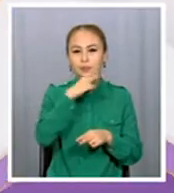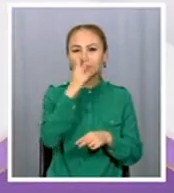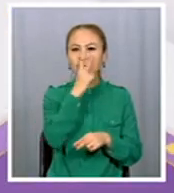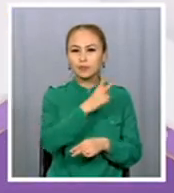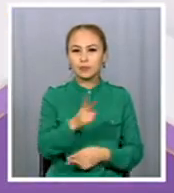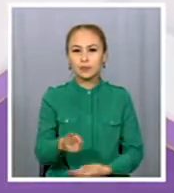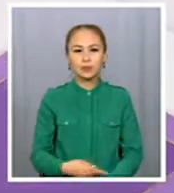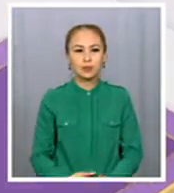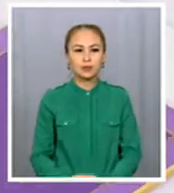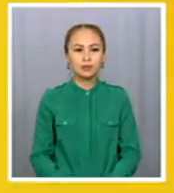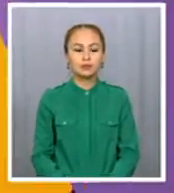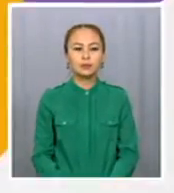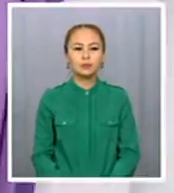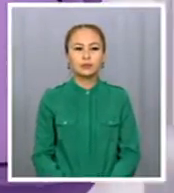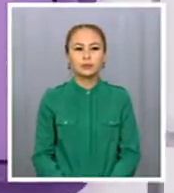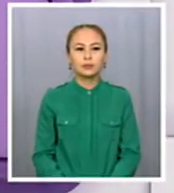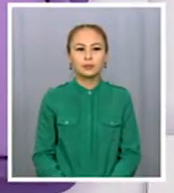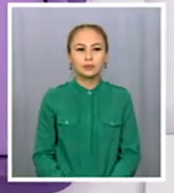аударайық.